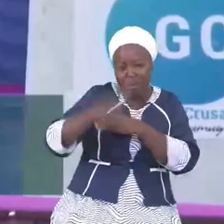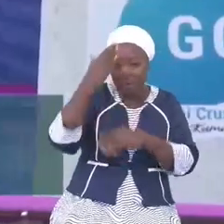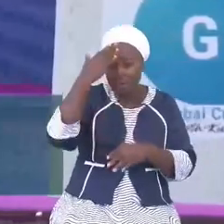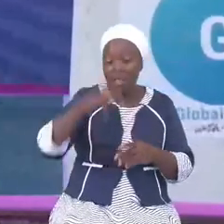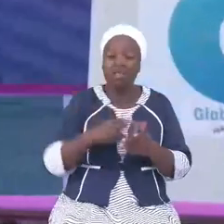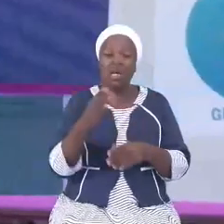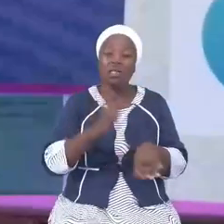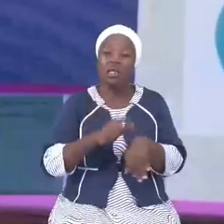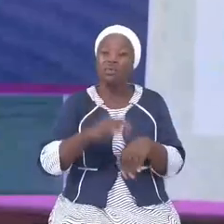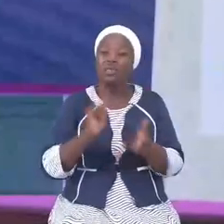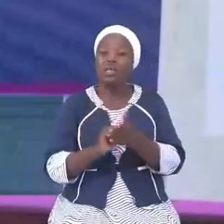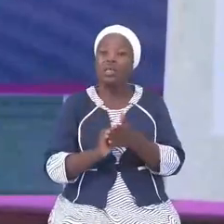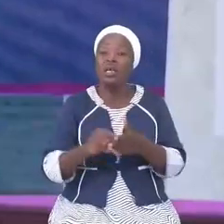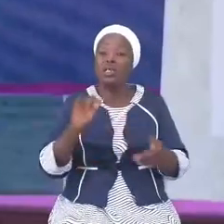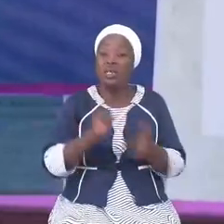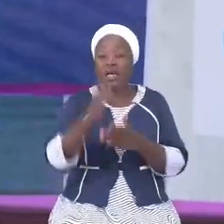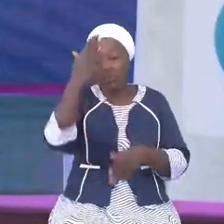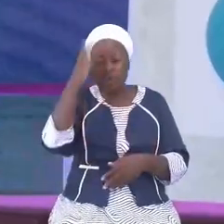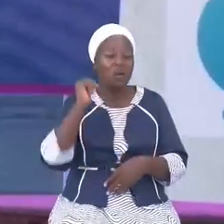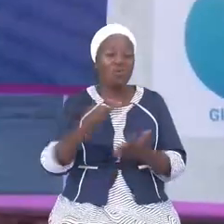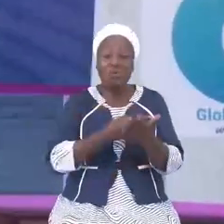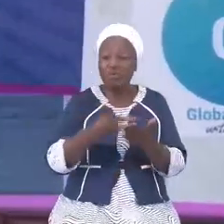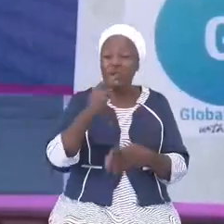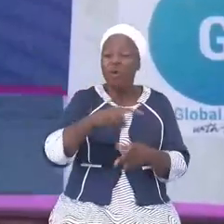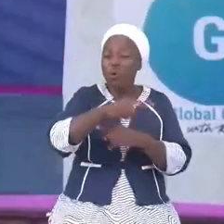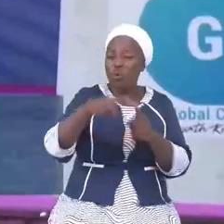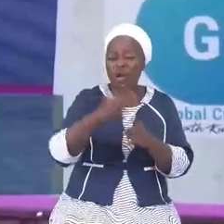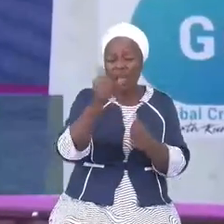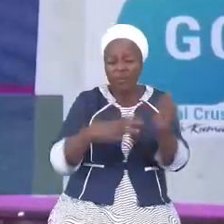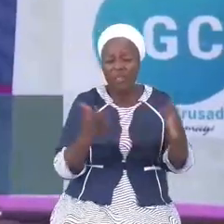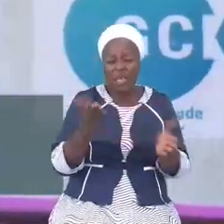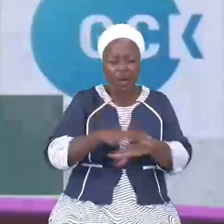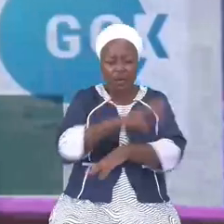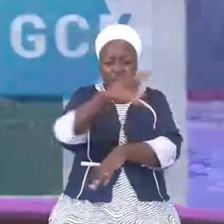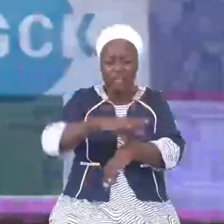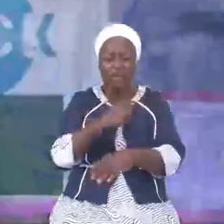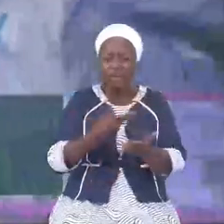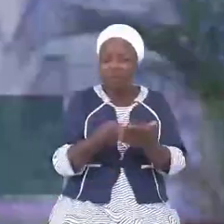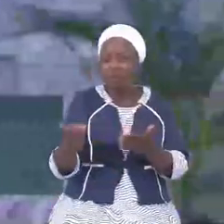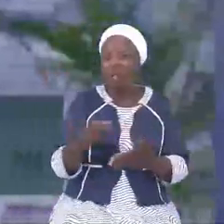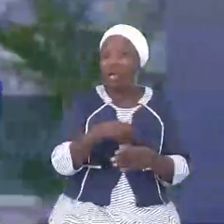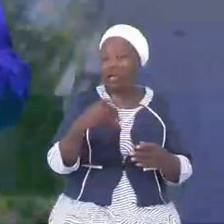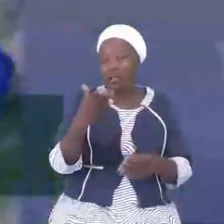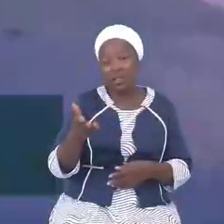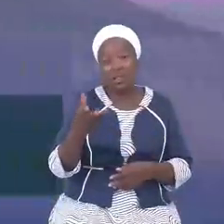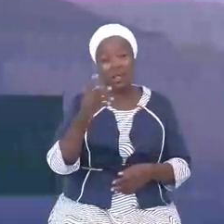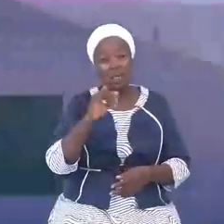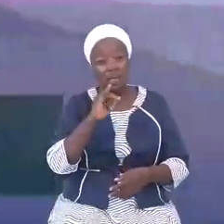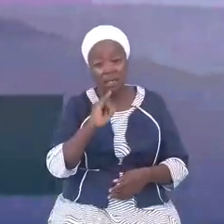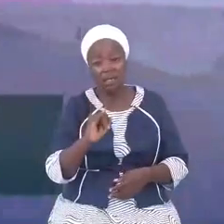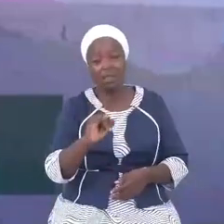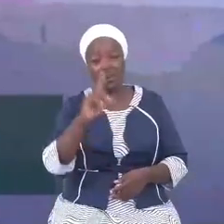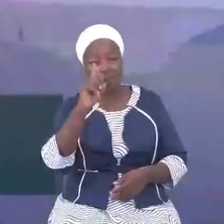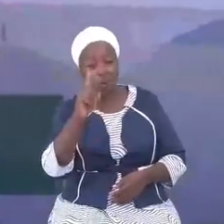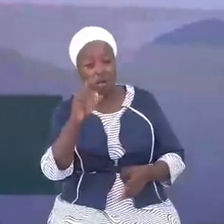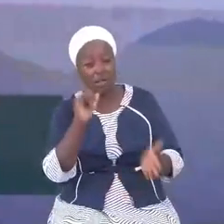parfois la connaissance va échouer. Quand toute autre chose sur terre échouera, il y a une chose qui ne peut pas échouer,